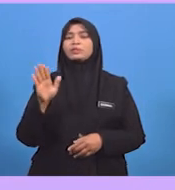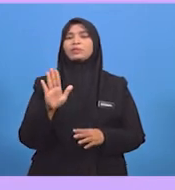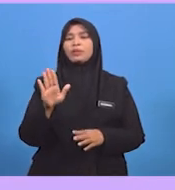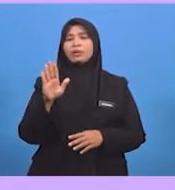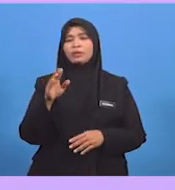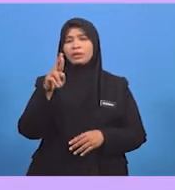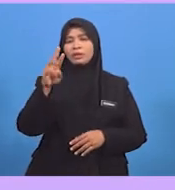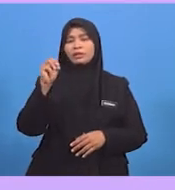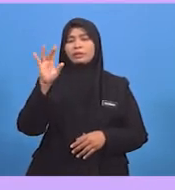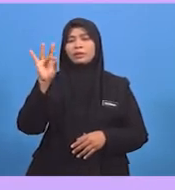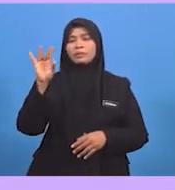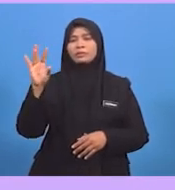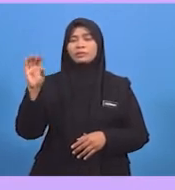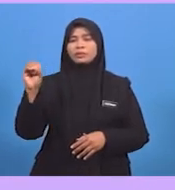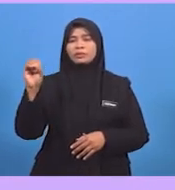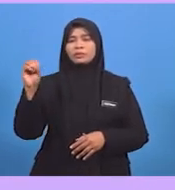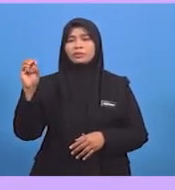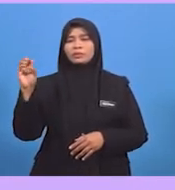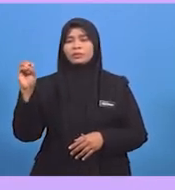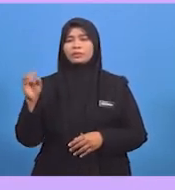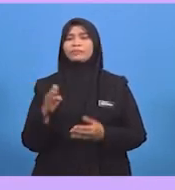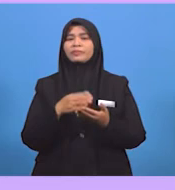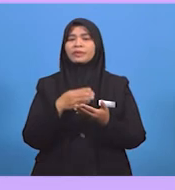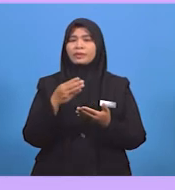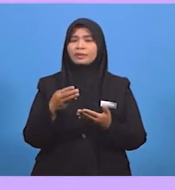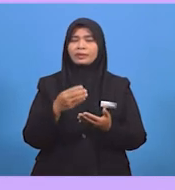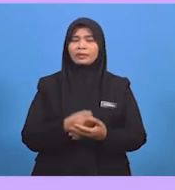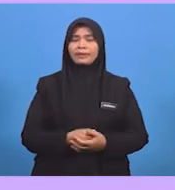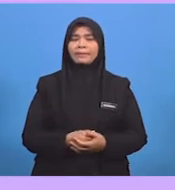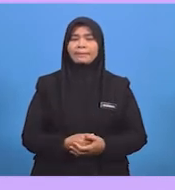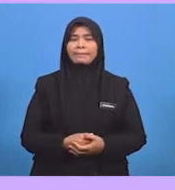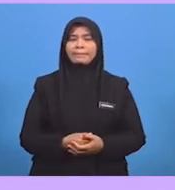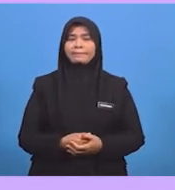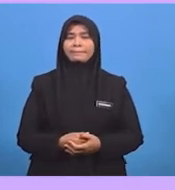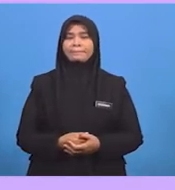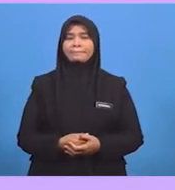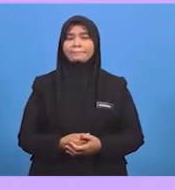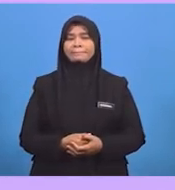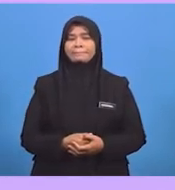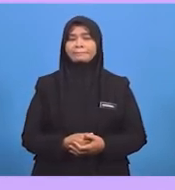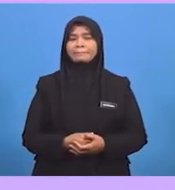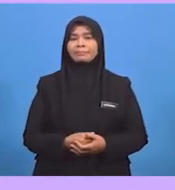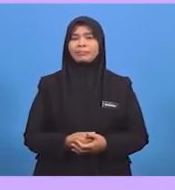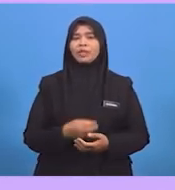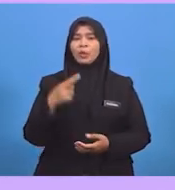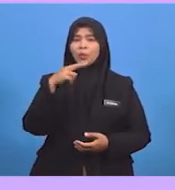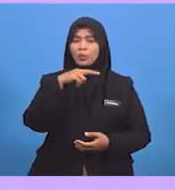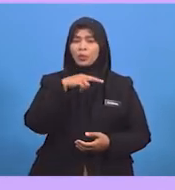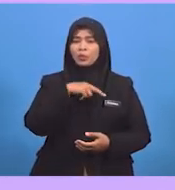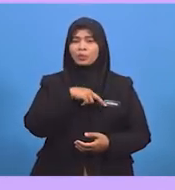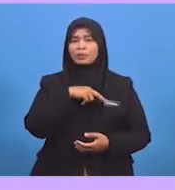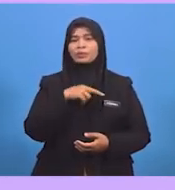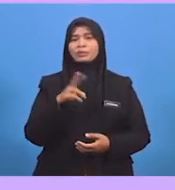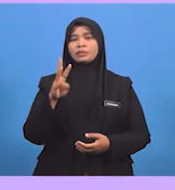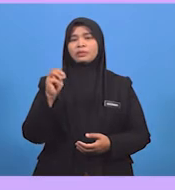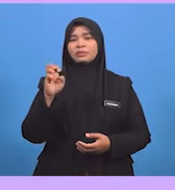RM177,800. Yang ketiga, berikan justifikasi berdasarkan jawapan anda di 2. Untuk merosot